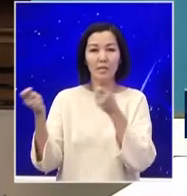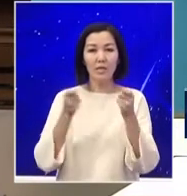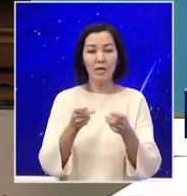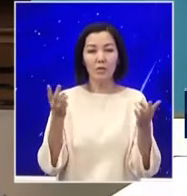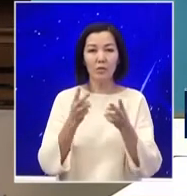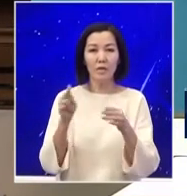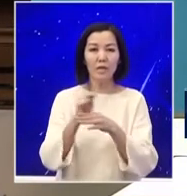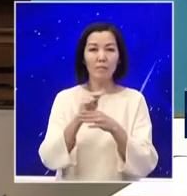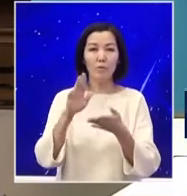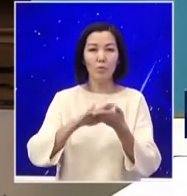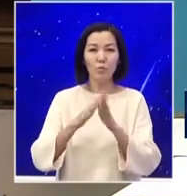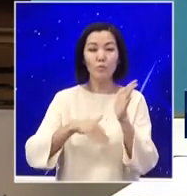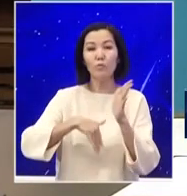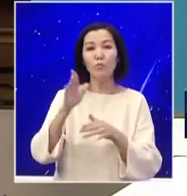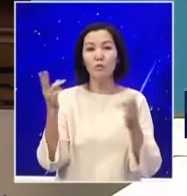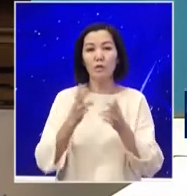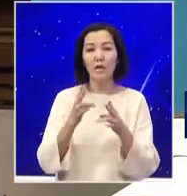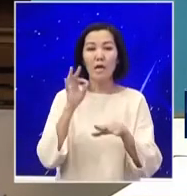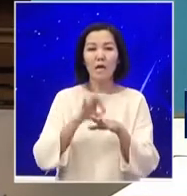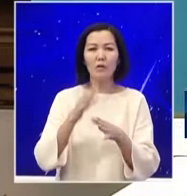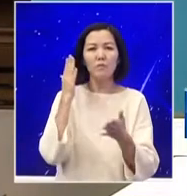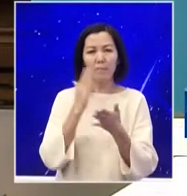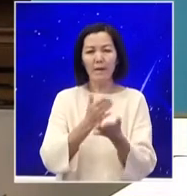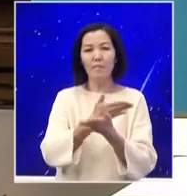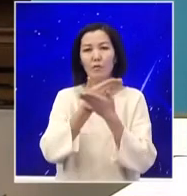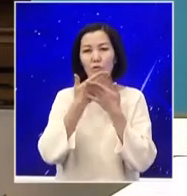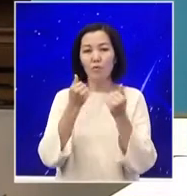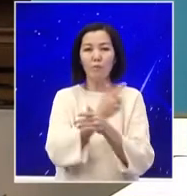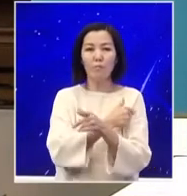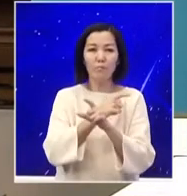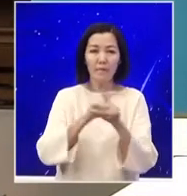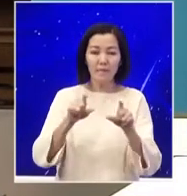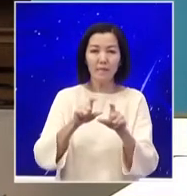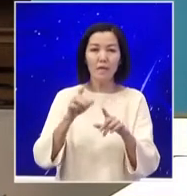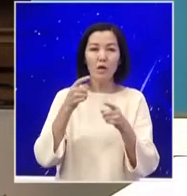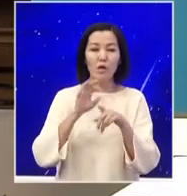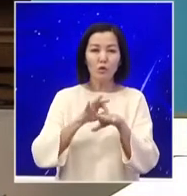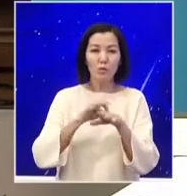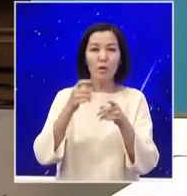үшін барлығы ыңғайлы болсын. Коронавирус болсын болмасын, бұл медициналық мекеме жұқпалы